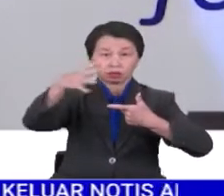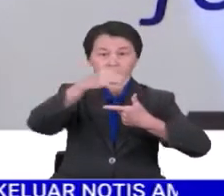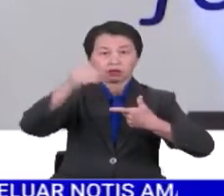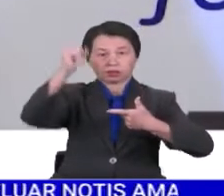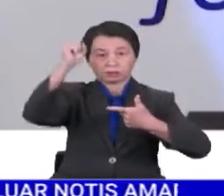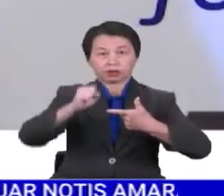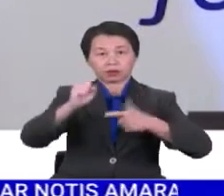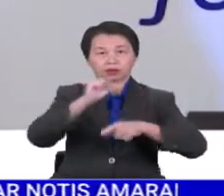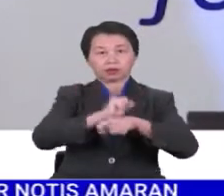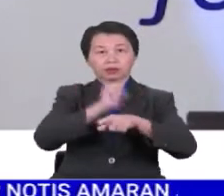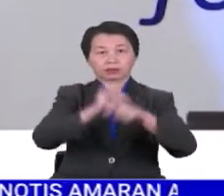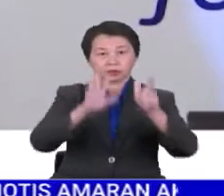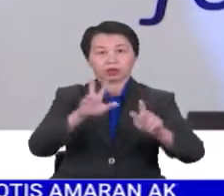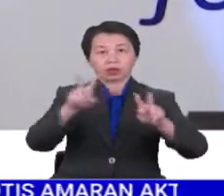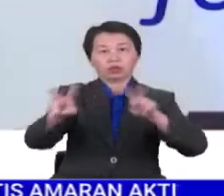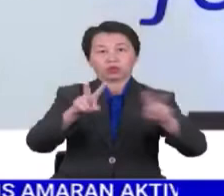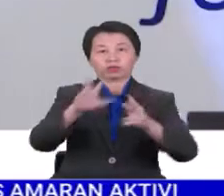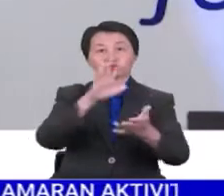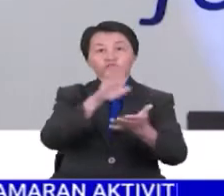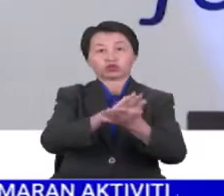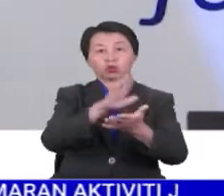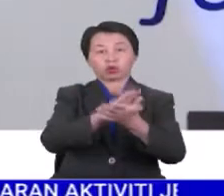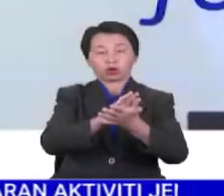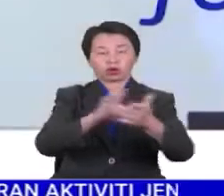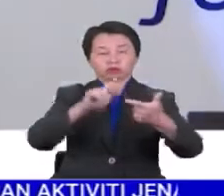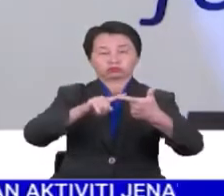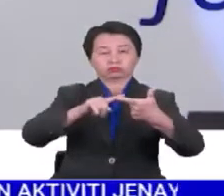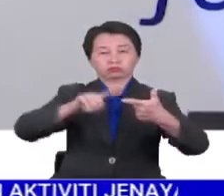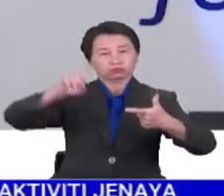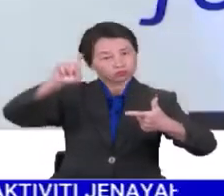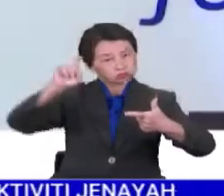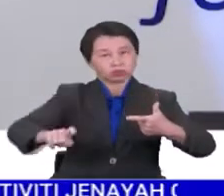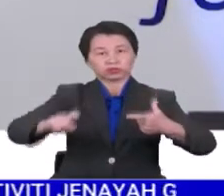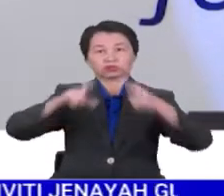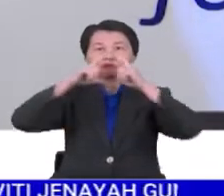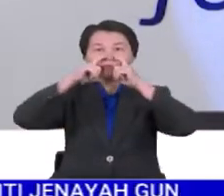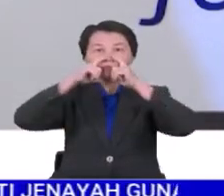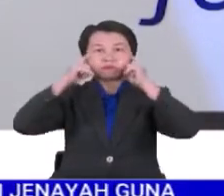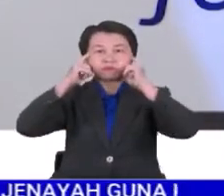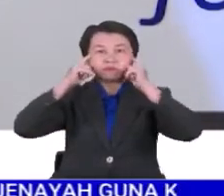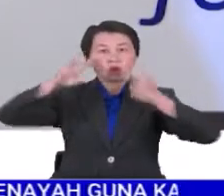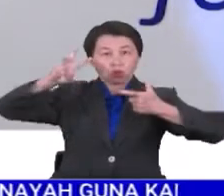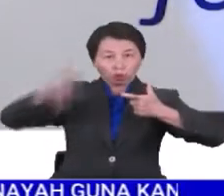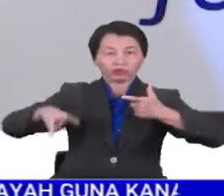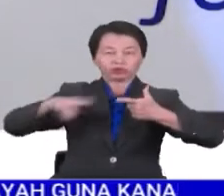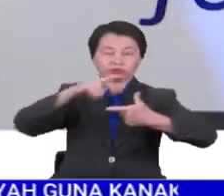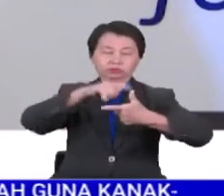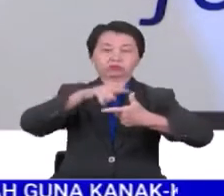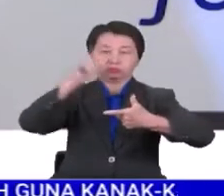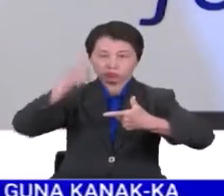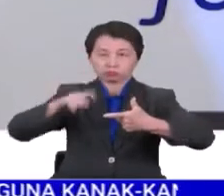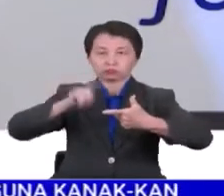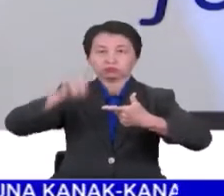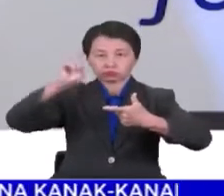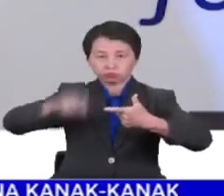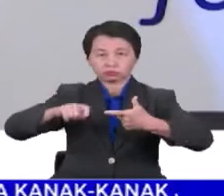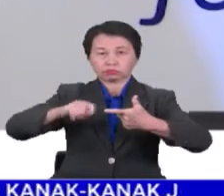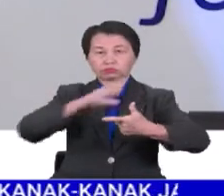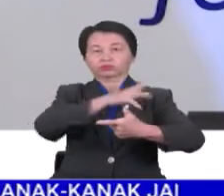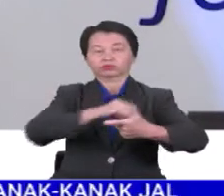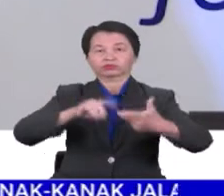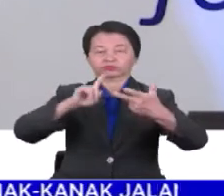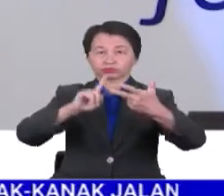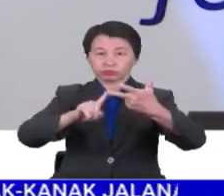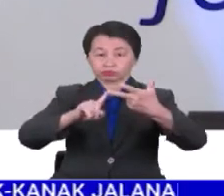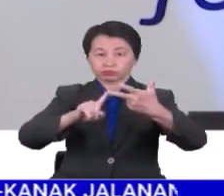bas, van pekerja dan van sekolah, ini masih wajib dipakai pelitup muka. Ya. Dan